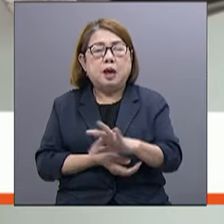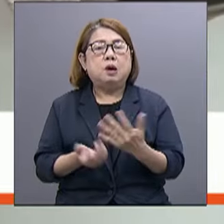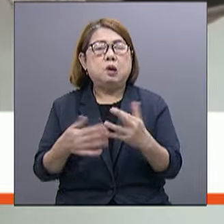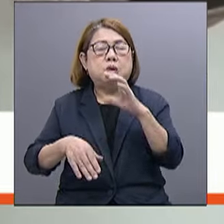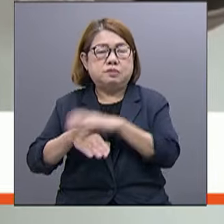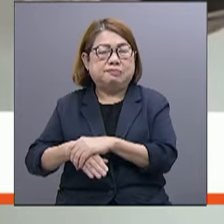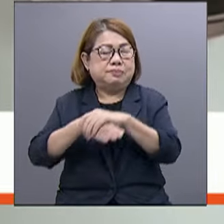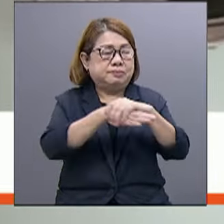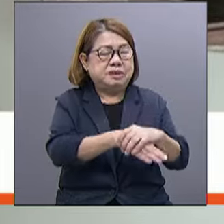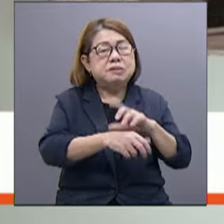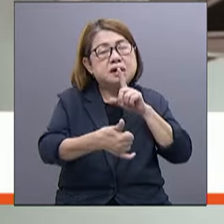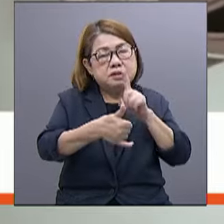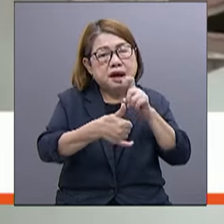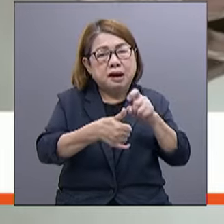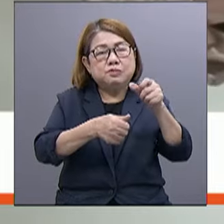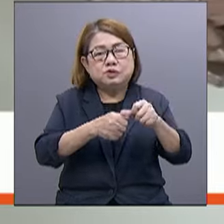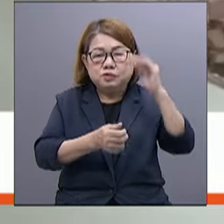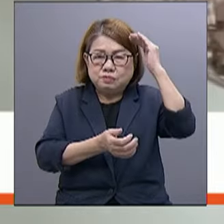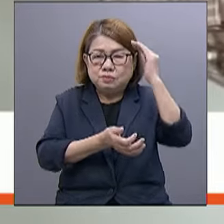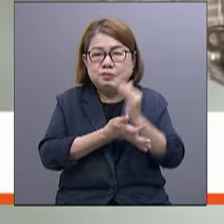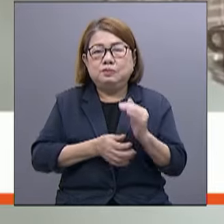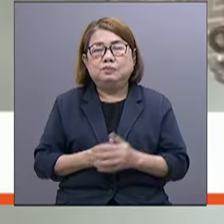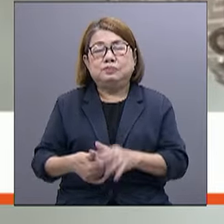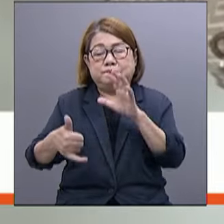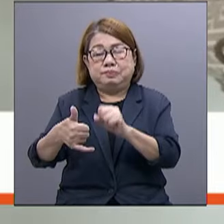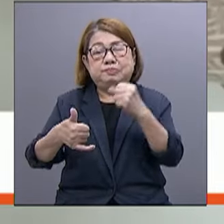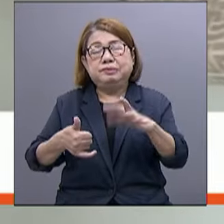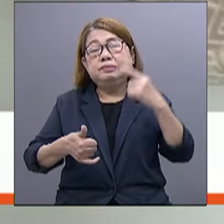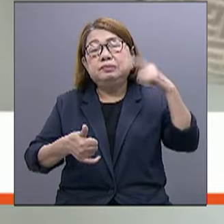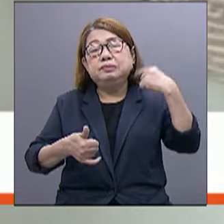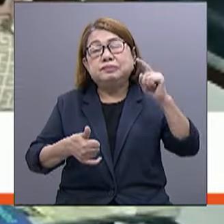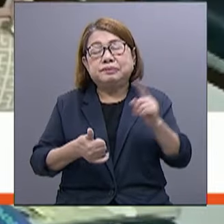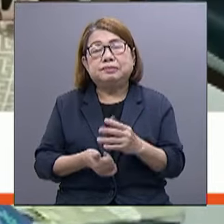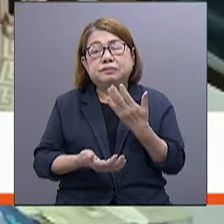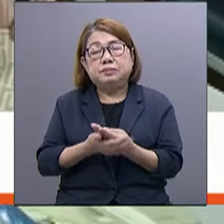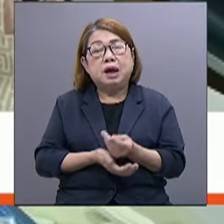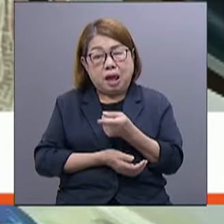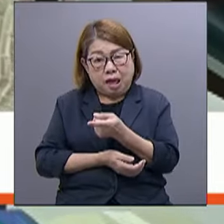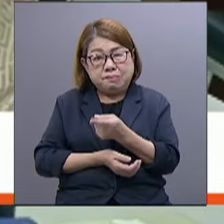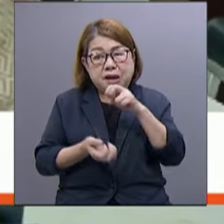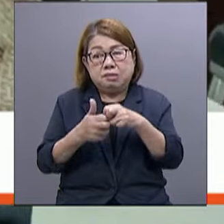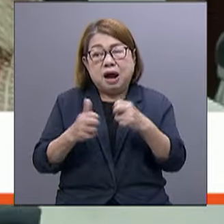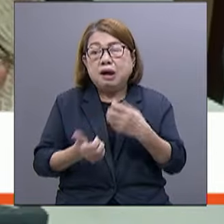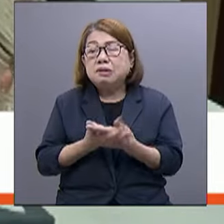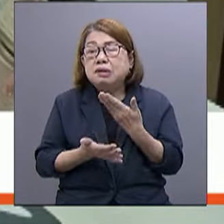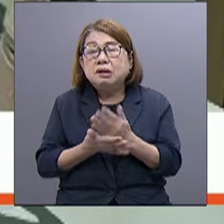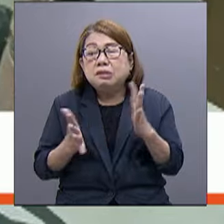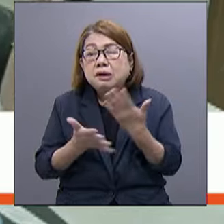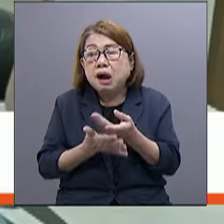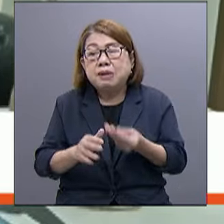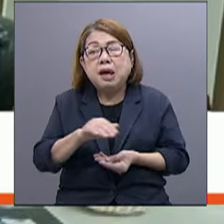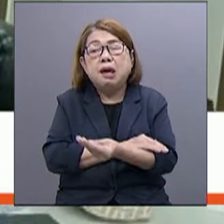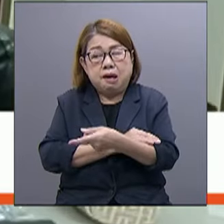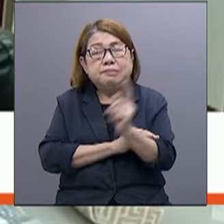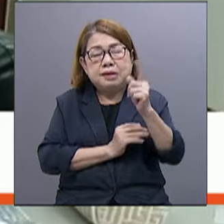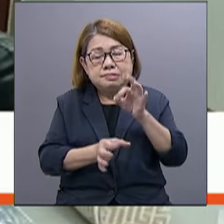เพิ่มเติมที่สถานีตำรวจค่ะผู้ต้องหารายนี้พฤติกรรมก็คือจะไปจ้างคนที่เดือดร้อนต้องการเงินให้ไปเปิดบัญชีธนาคาร